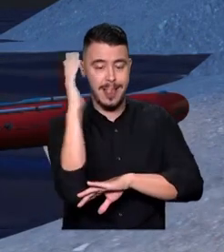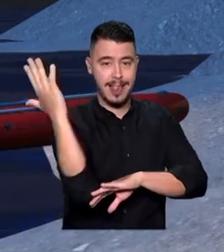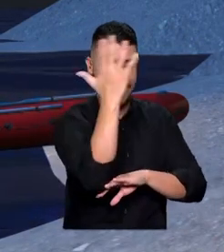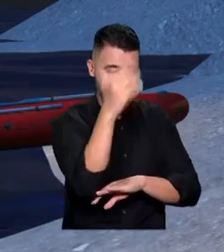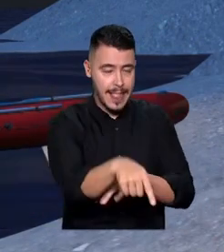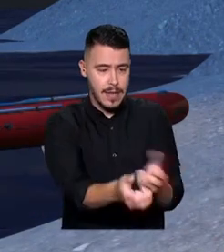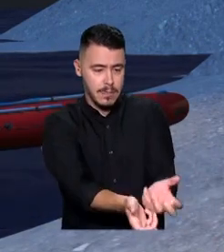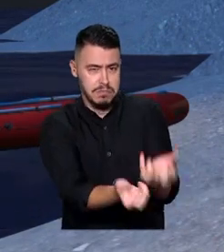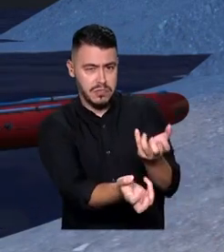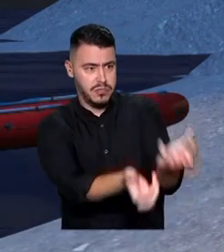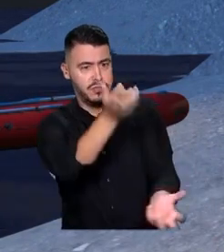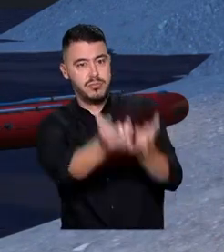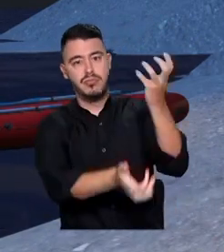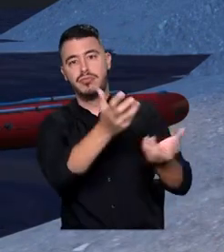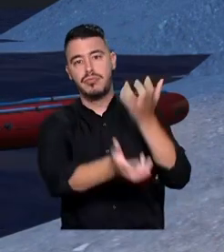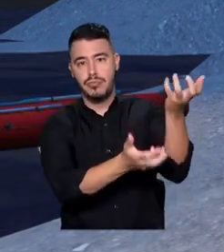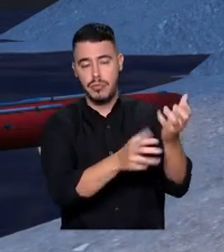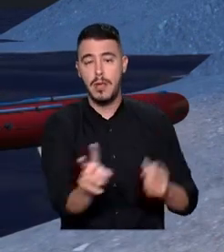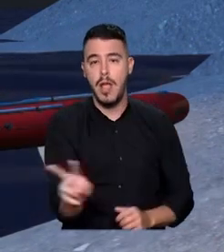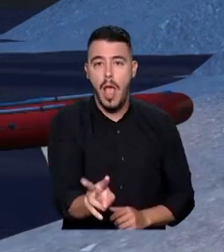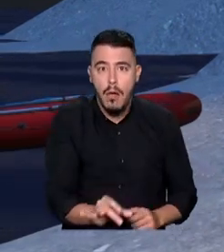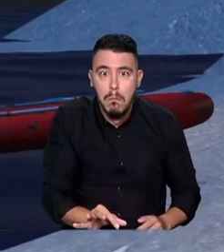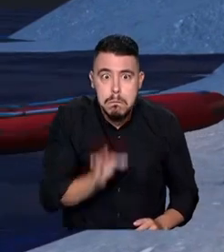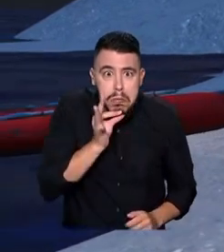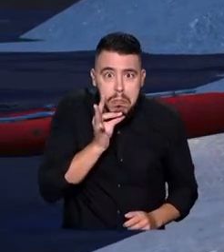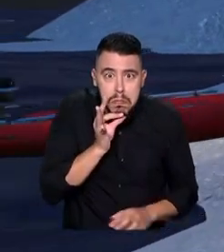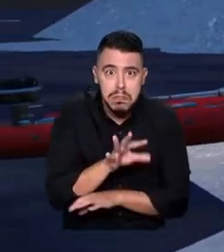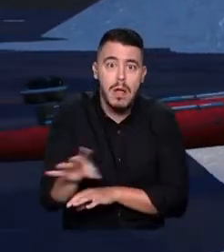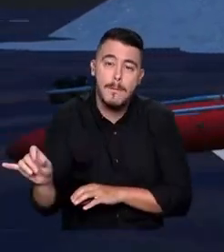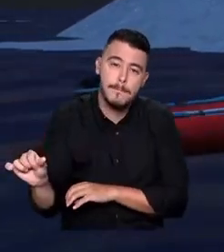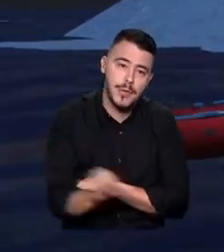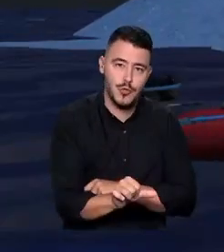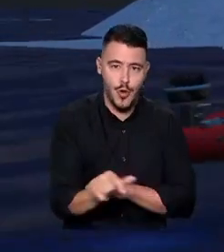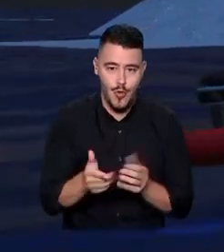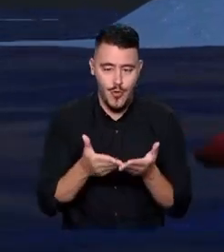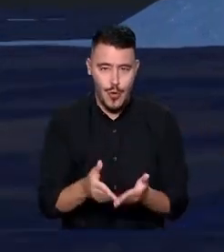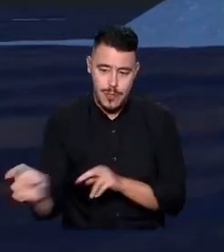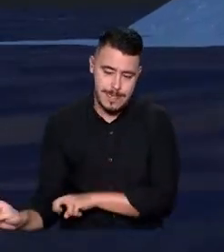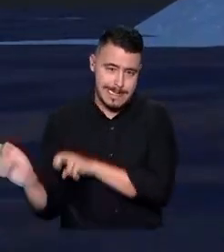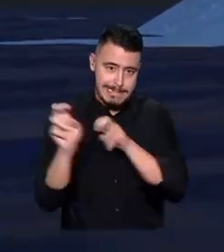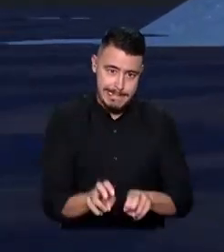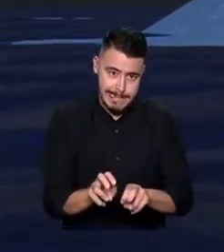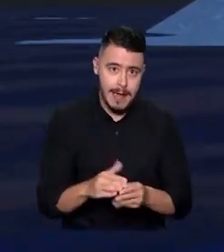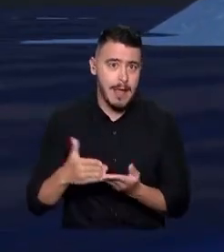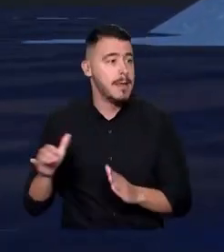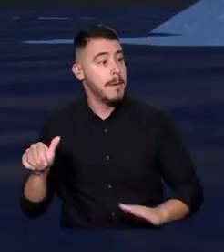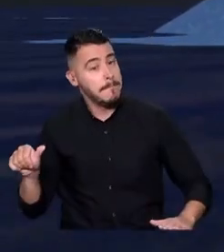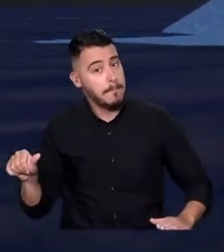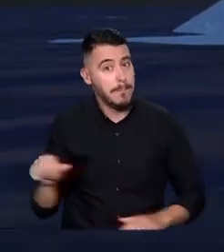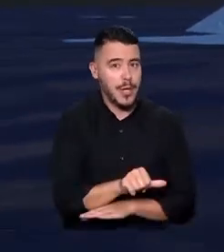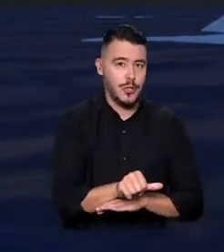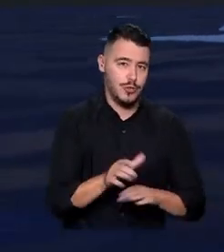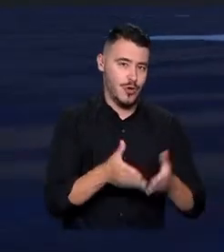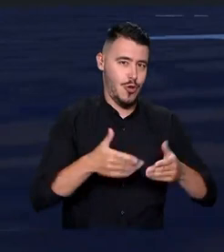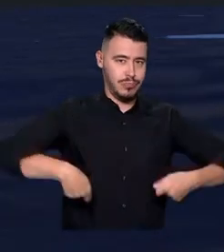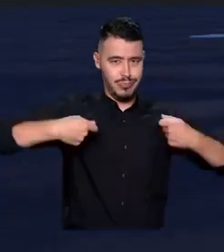συνοδεία κάποιου από το πλήρωμα, επιστρέφουν, μπαίνουν ξανά στο φουσκωτό και γυρίζουν στο